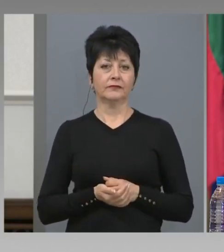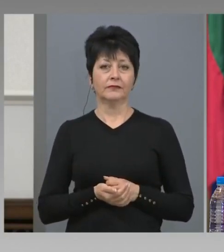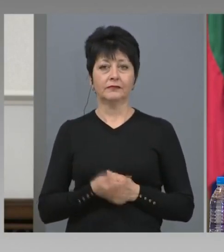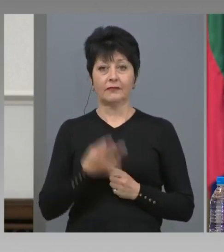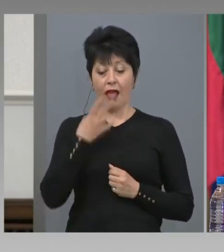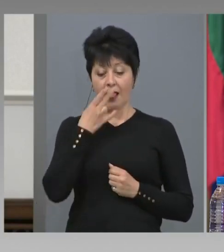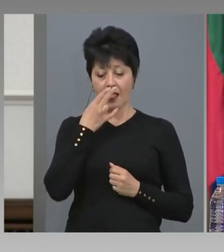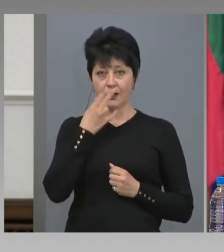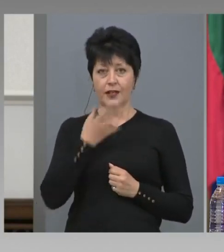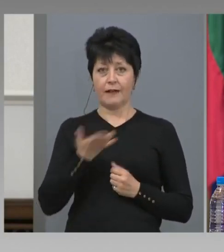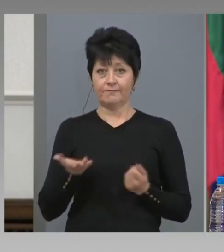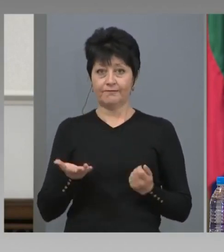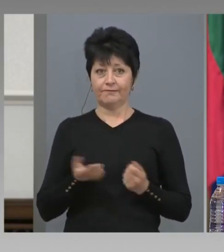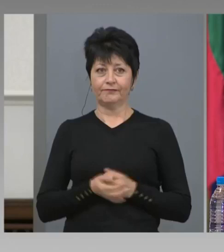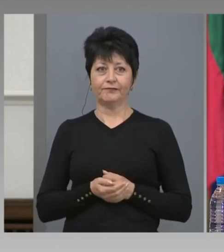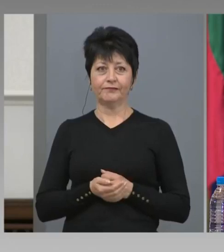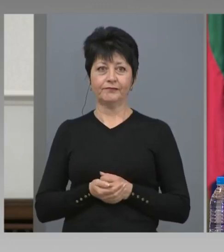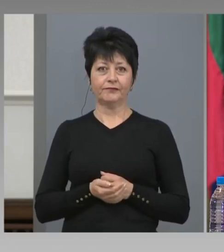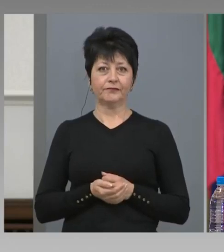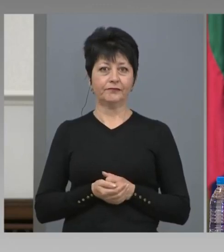Лъжа.